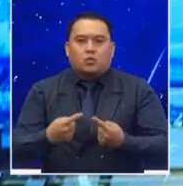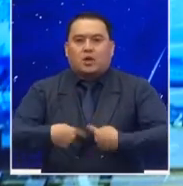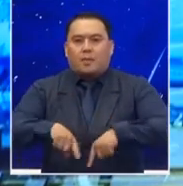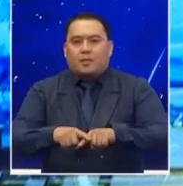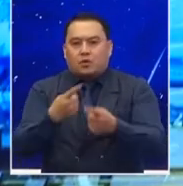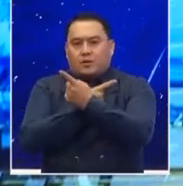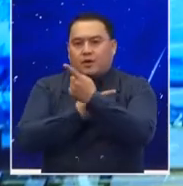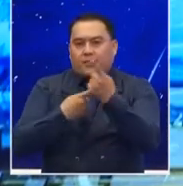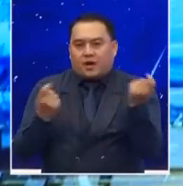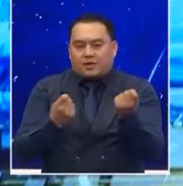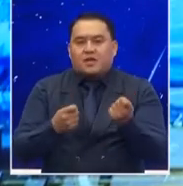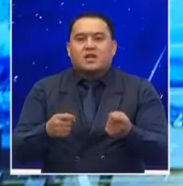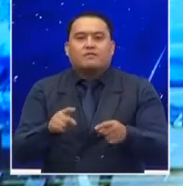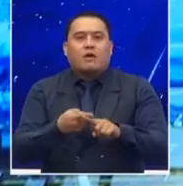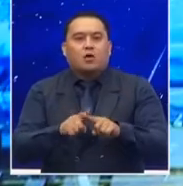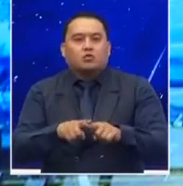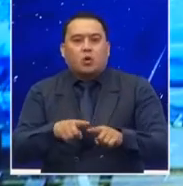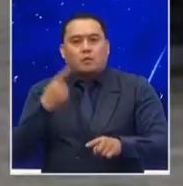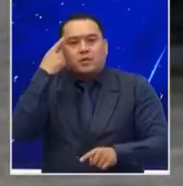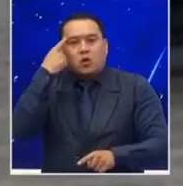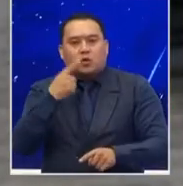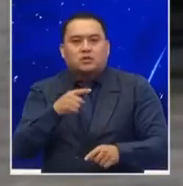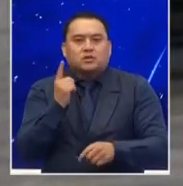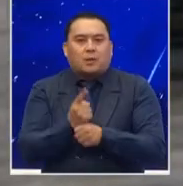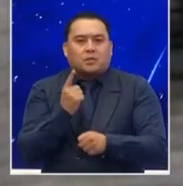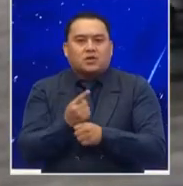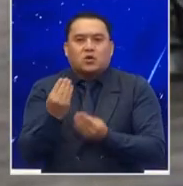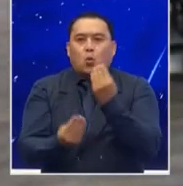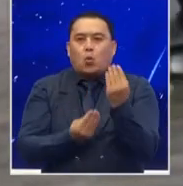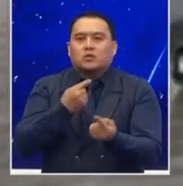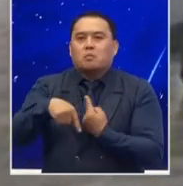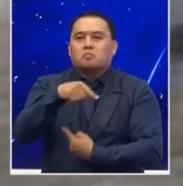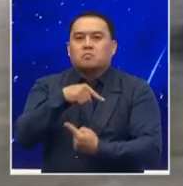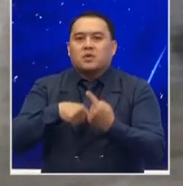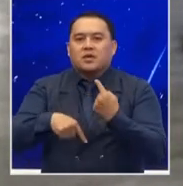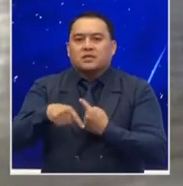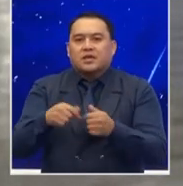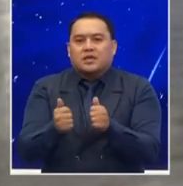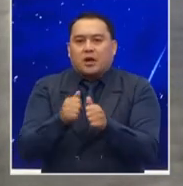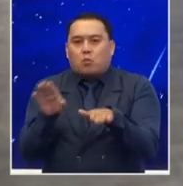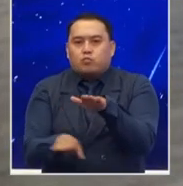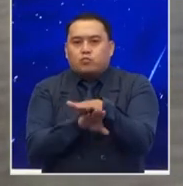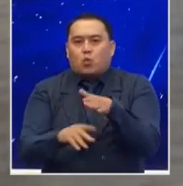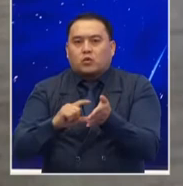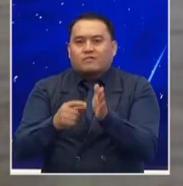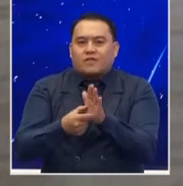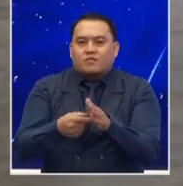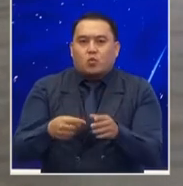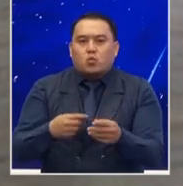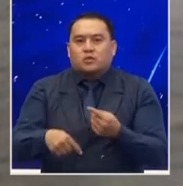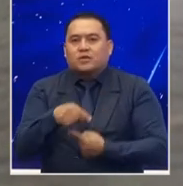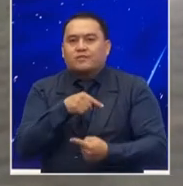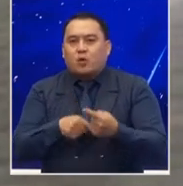өкілдері мәлімдеді. Ақпарға сәйкес күдіктілер заңмен тыйым салынған кәсіпті азық-түлік дүкенінің жертөлесінде ұйымдастырып іске